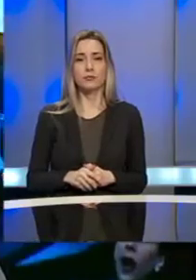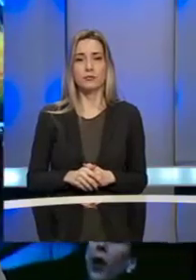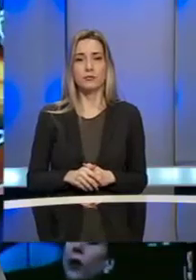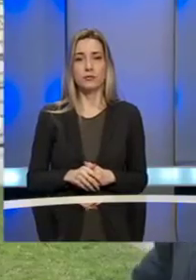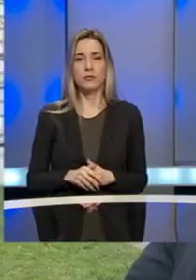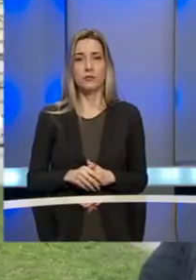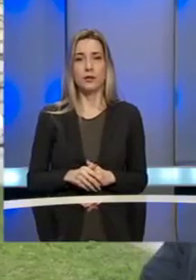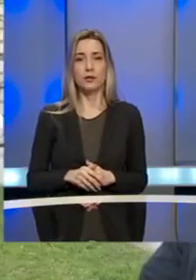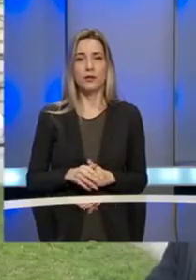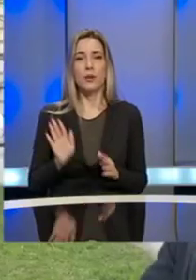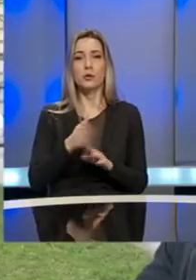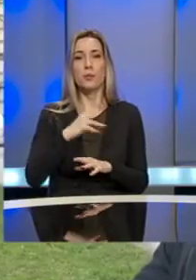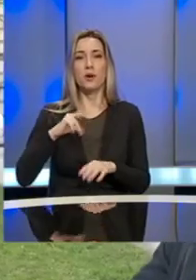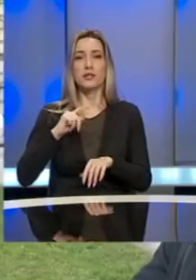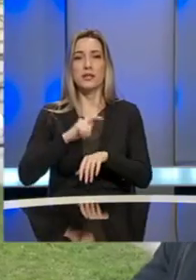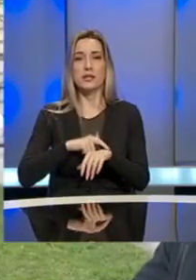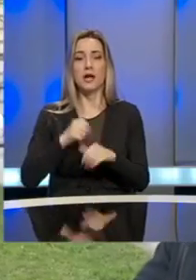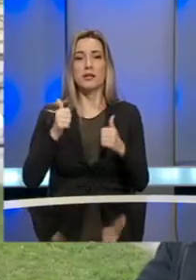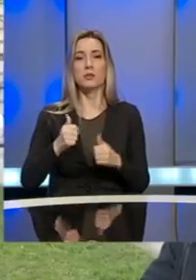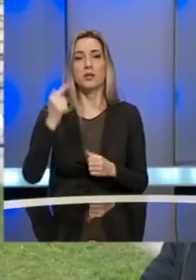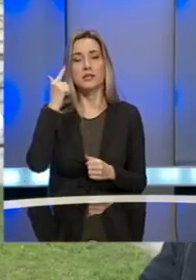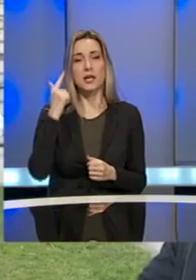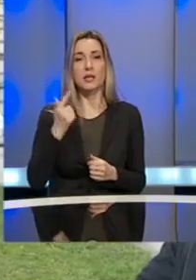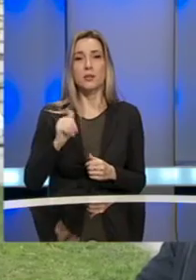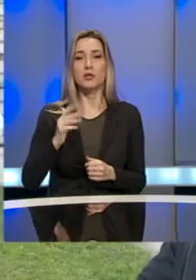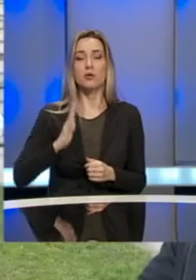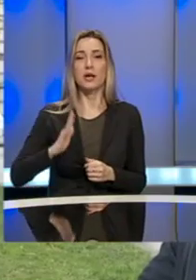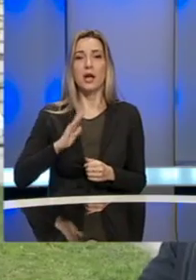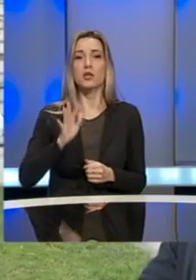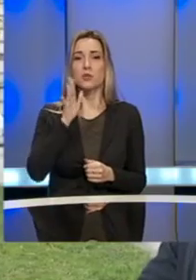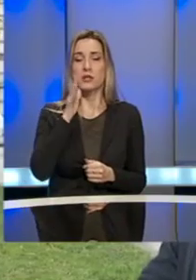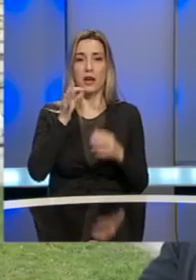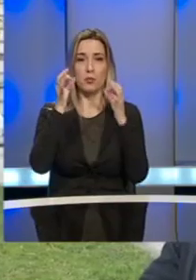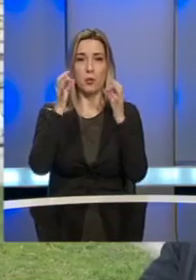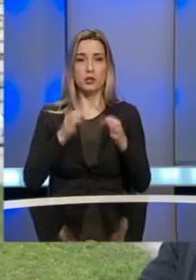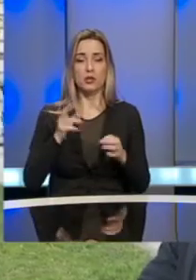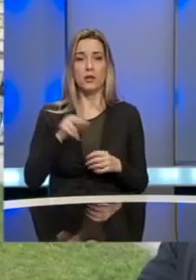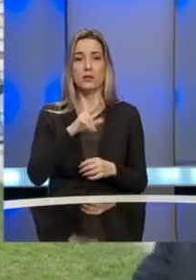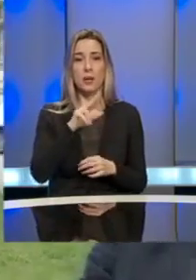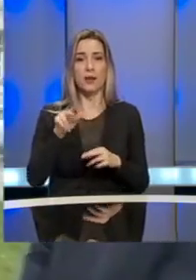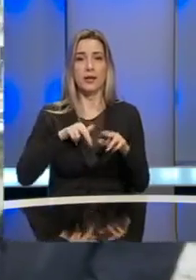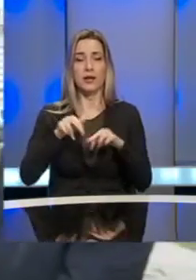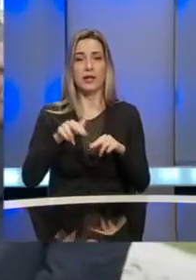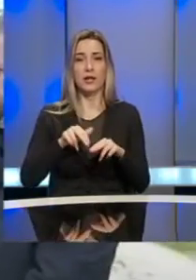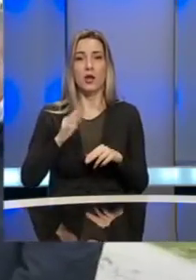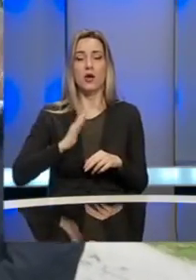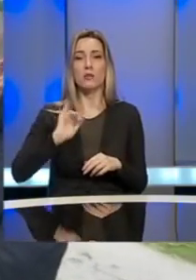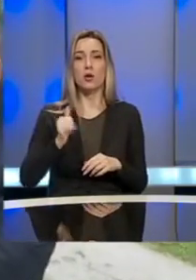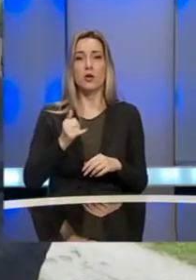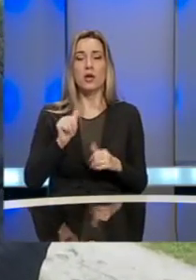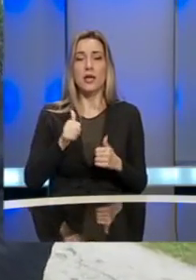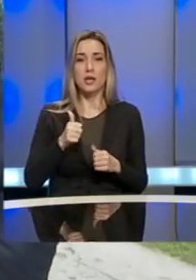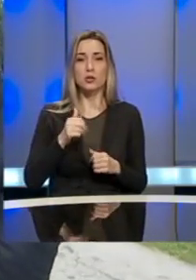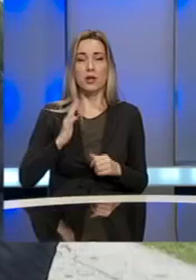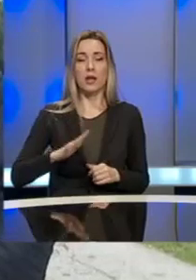Tako, izašli smo iz policijskog sata, sad ćemo da saznamo i da li su građani barem u Sarajevu poštovali zabrane kretanja. Gospodine Jusko, jesu li